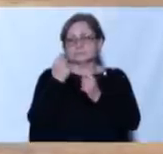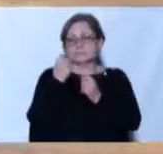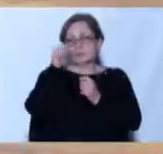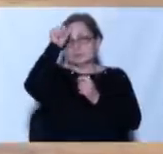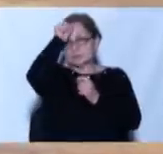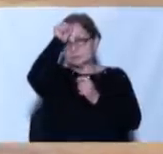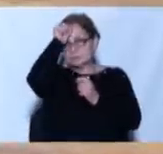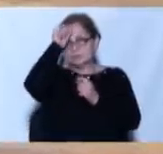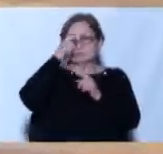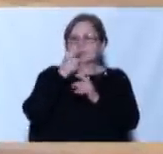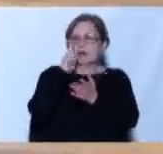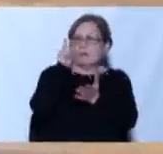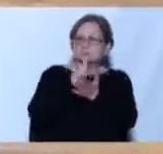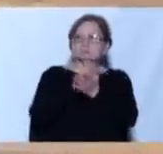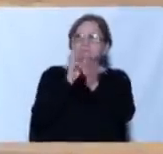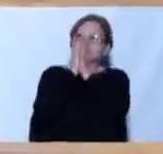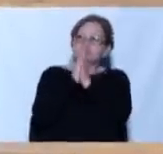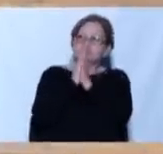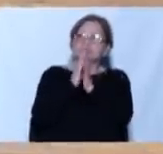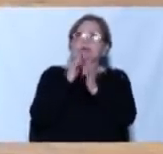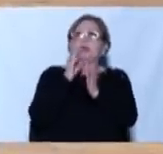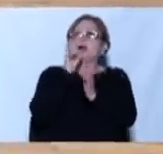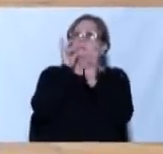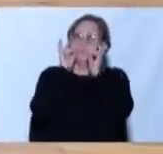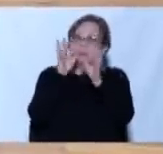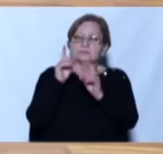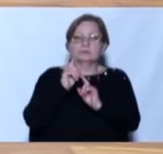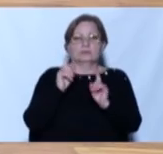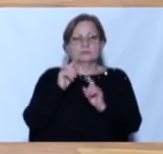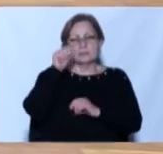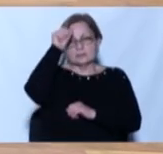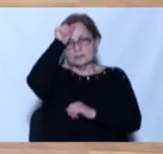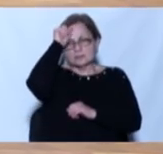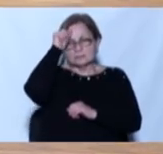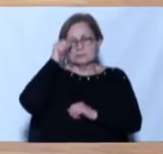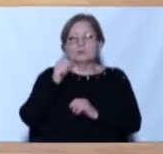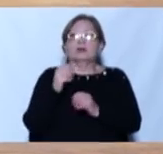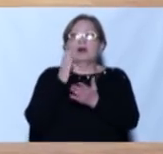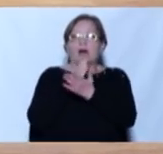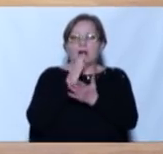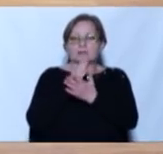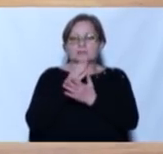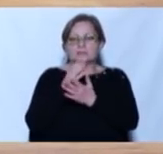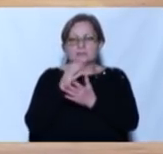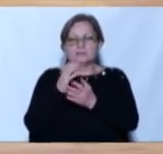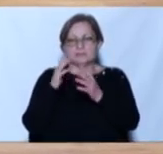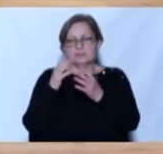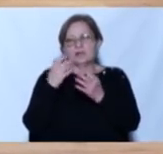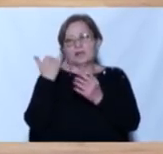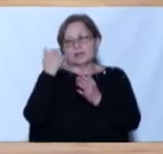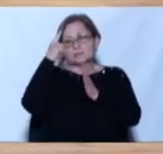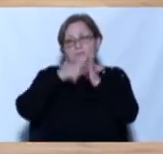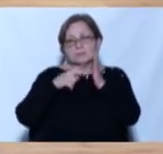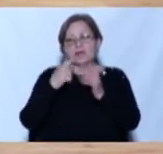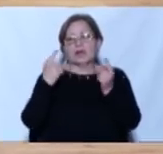ღმერთი ესეთი კი არ არის, ვიზეც უნდა ილოცო და უნდა სთხოვო პატიება, არა, ღმერთი არის დიდი არქიტექტორი, მე ვიმეორებ, ესეთი რწმენა